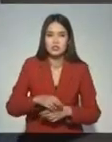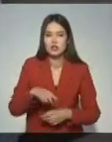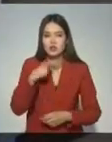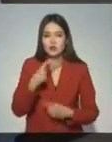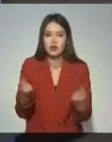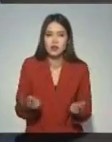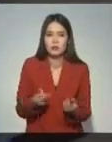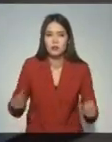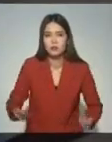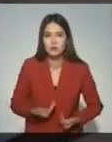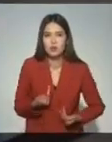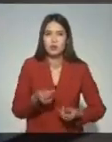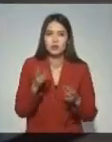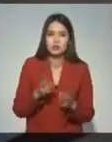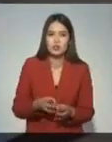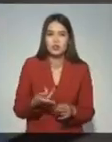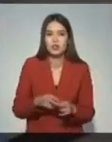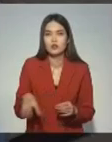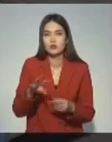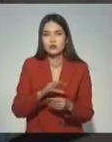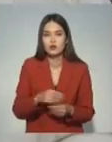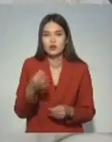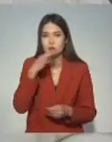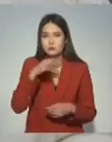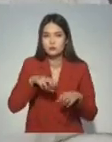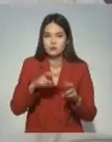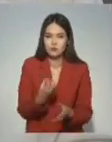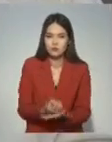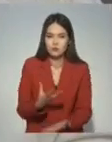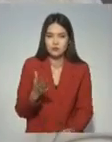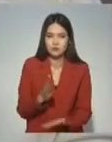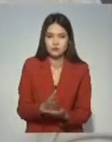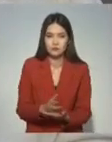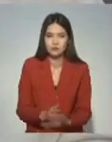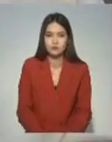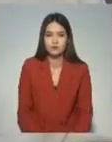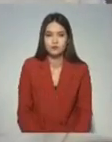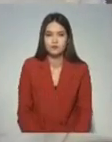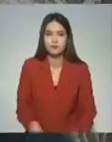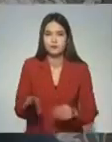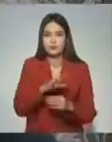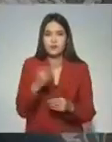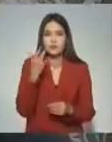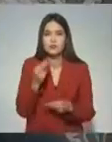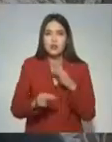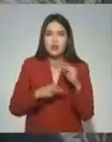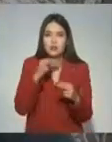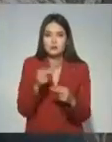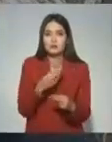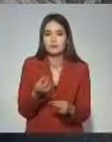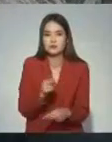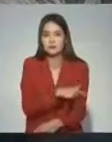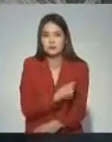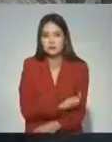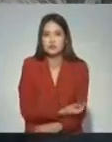обычной простудой, а после выздоровления опора на ножки пропала вовсе. И вот после этого момента мы начали обращаться в больницы. Нам ставили